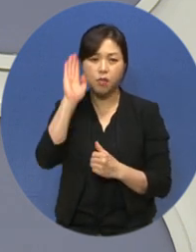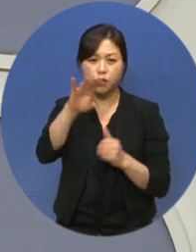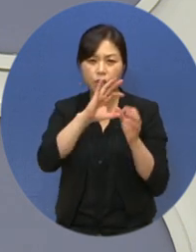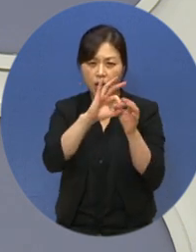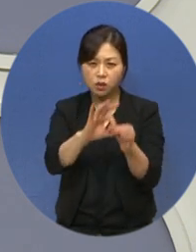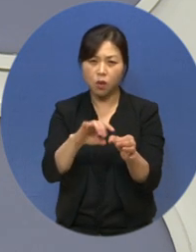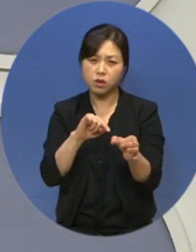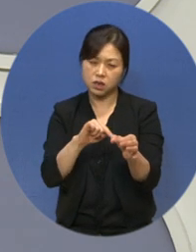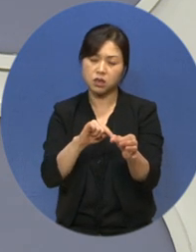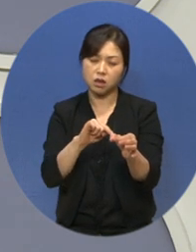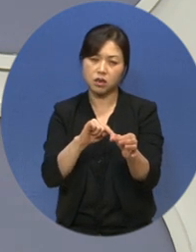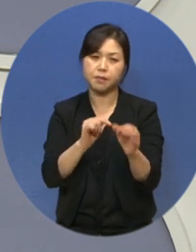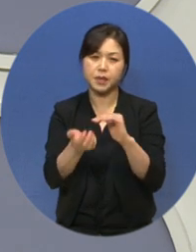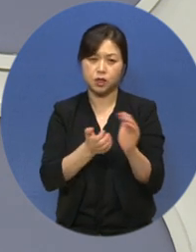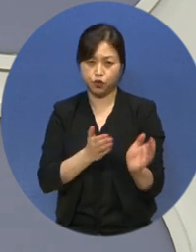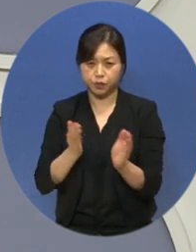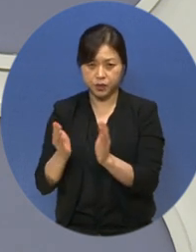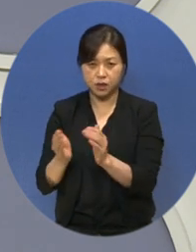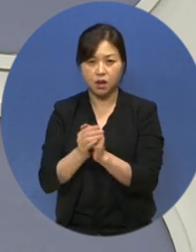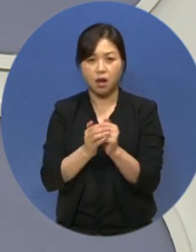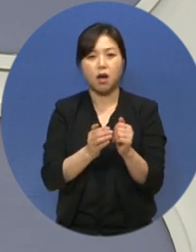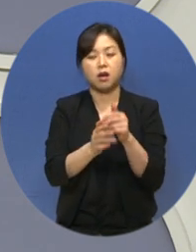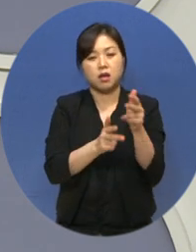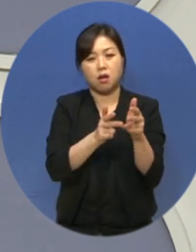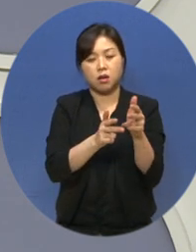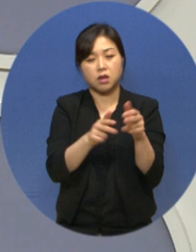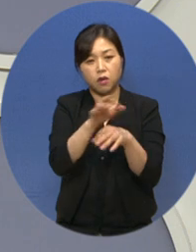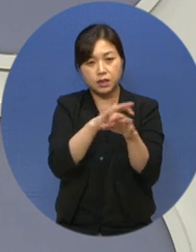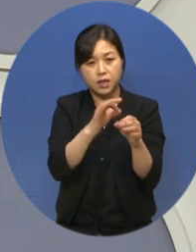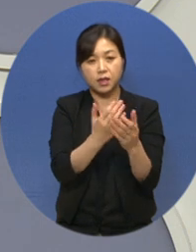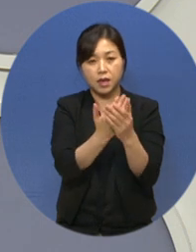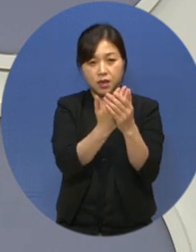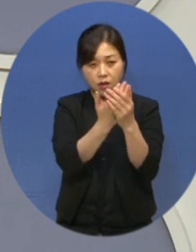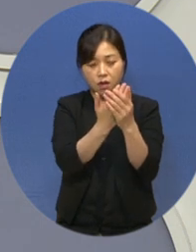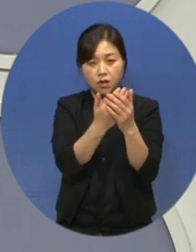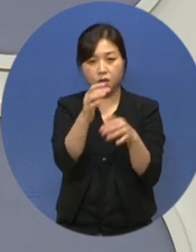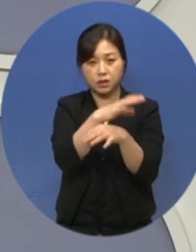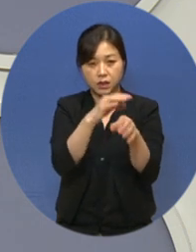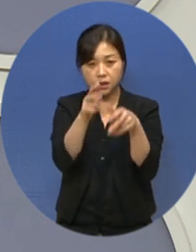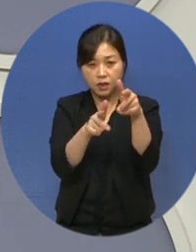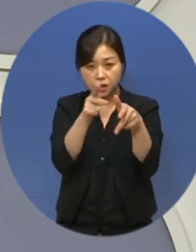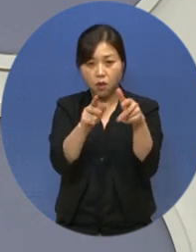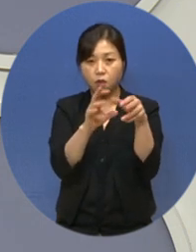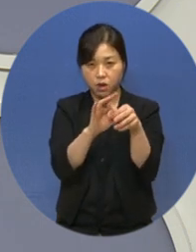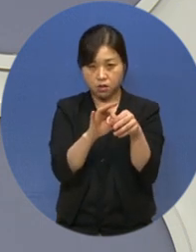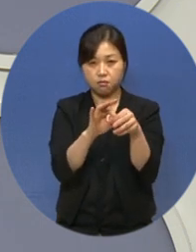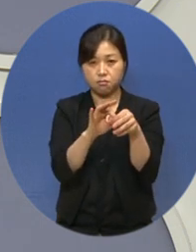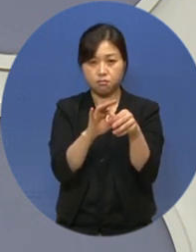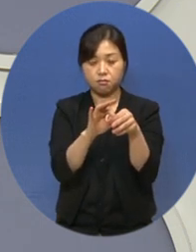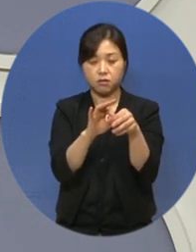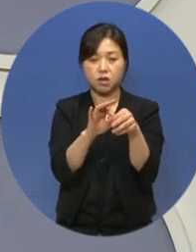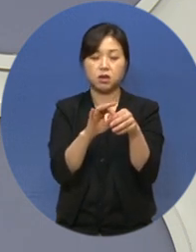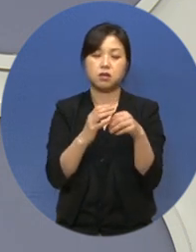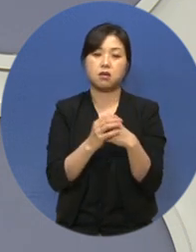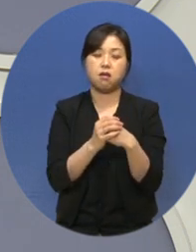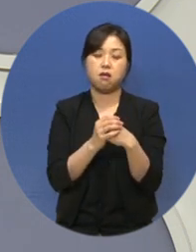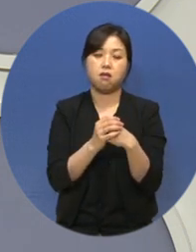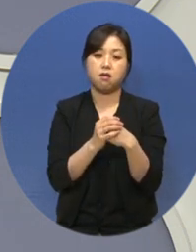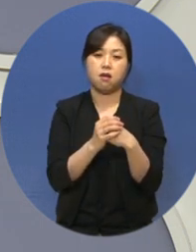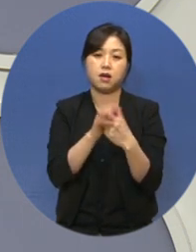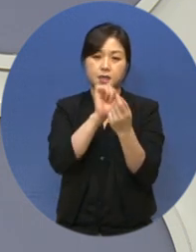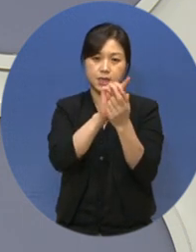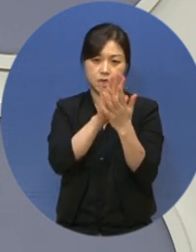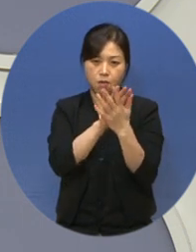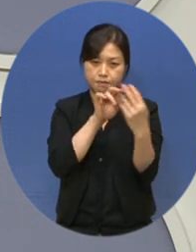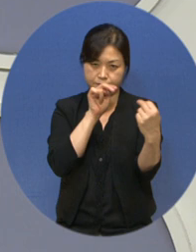경제 산업 분야에 대해서도 아프니까 비대면 사업이 라든가 에 디지털 콘텐츠가 주가 문제에